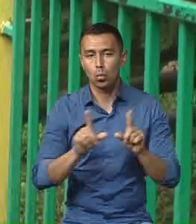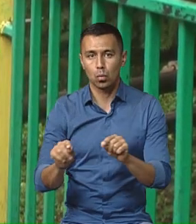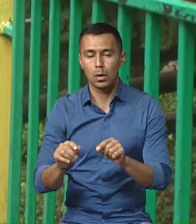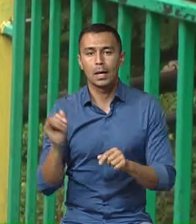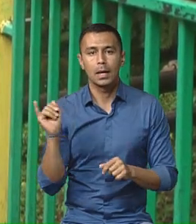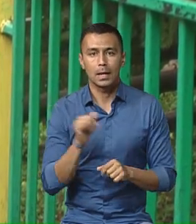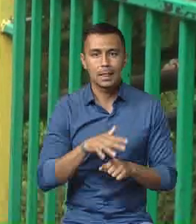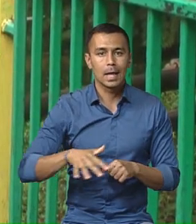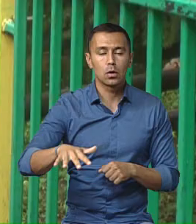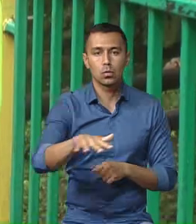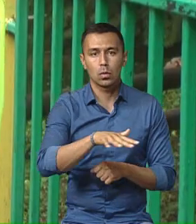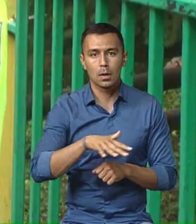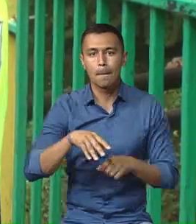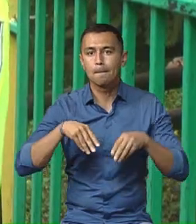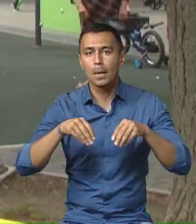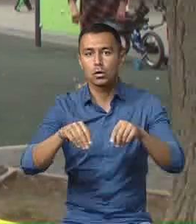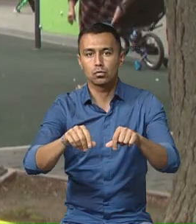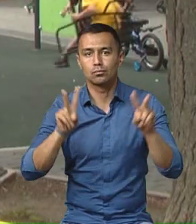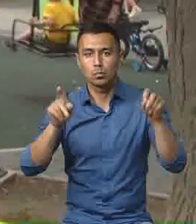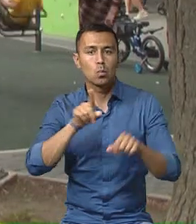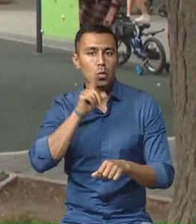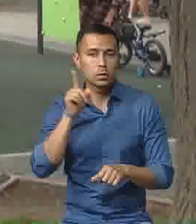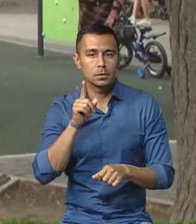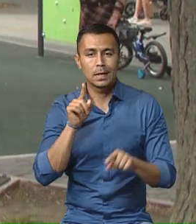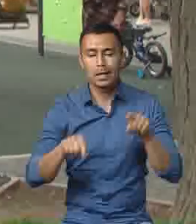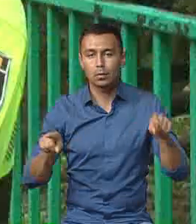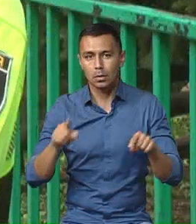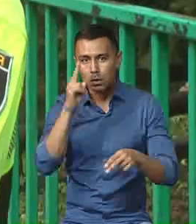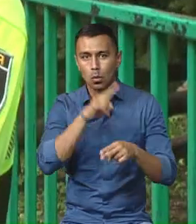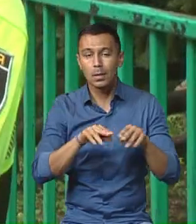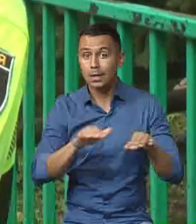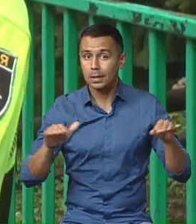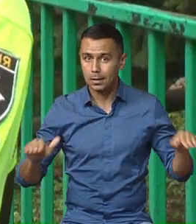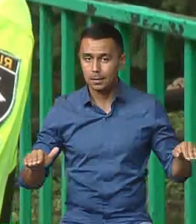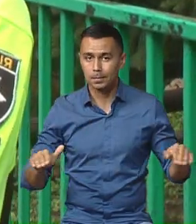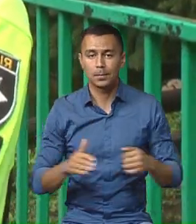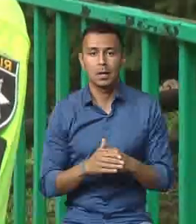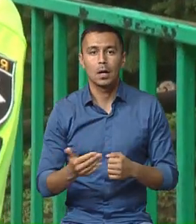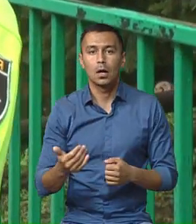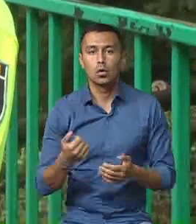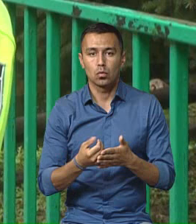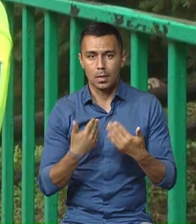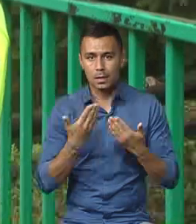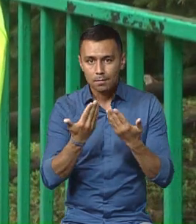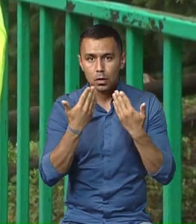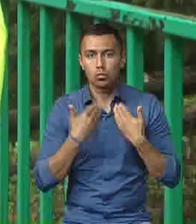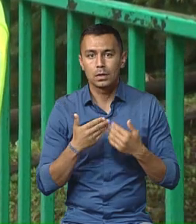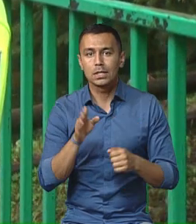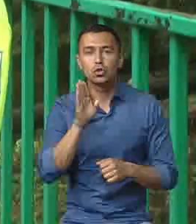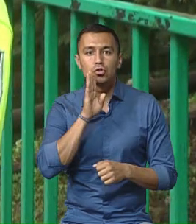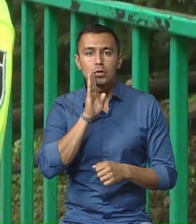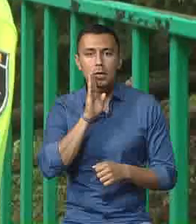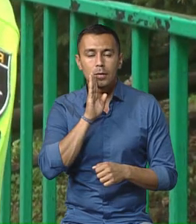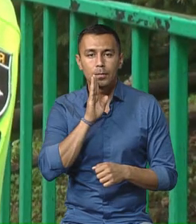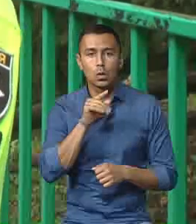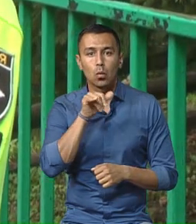І територія пляжу «Молодіжний». Іноді у парку губляться діти, каже Людмила. До нас звернулася жінка,